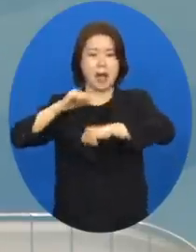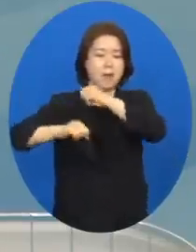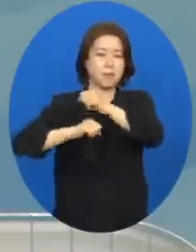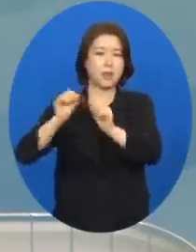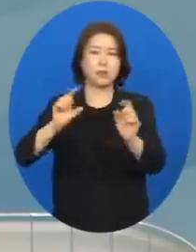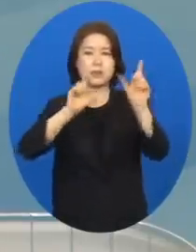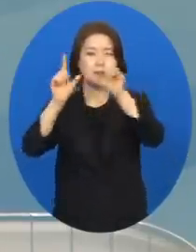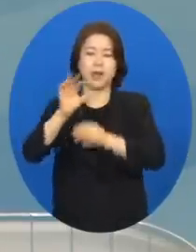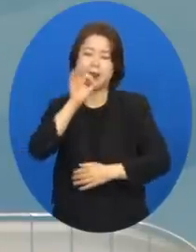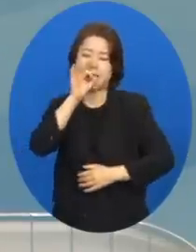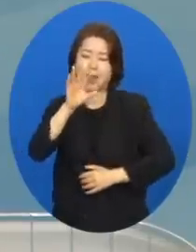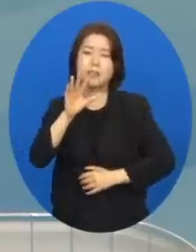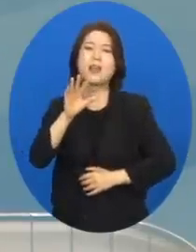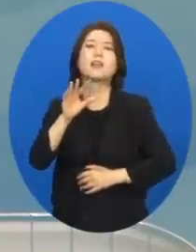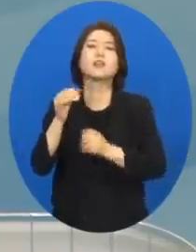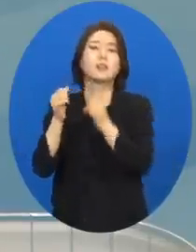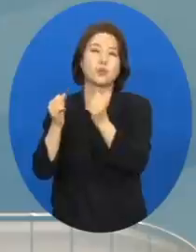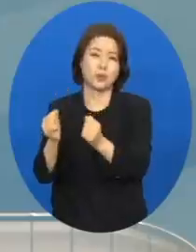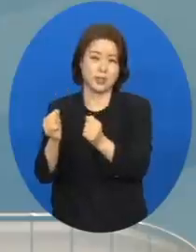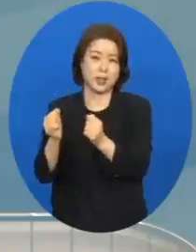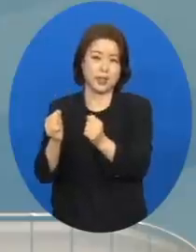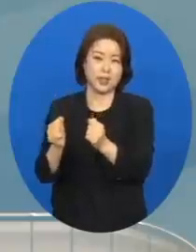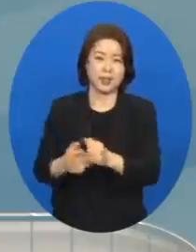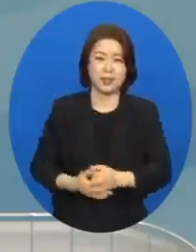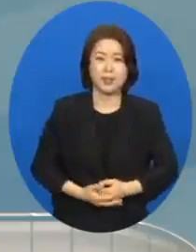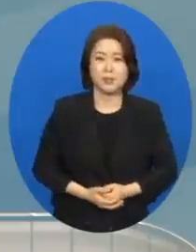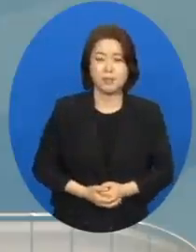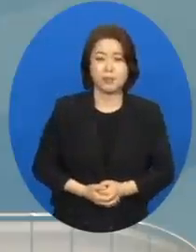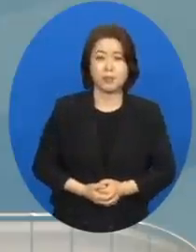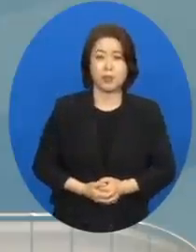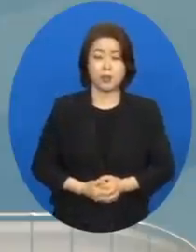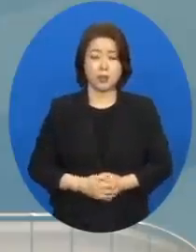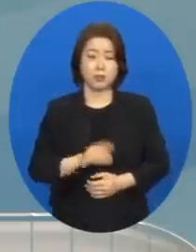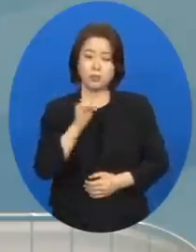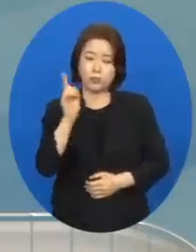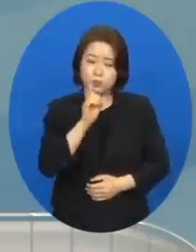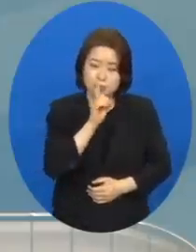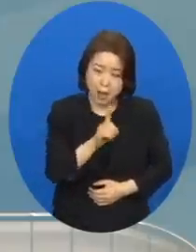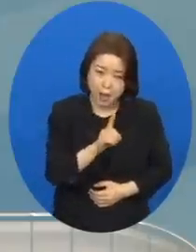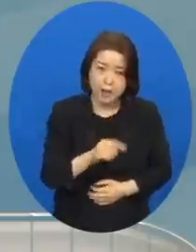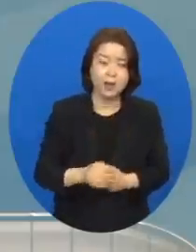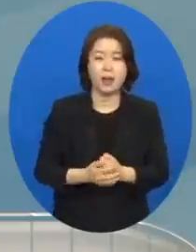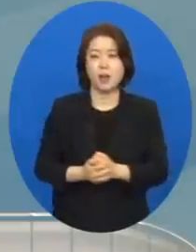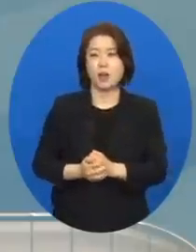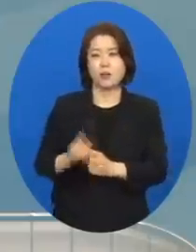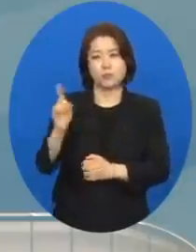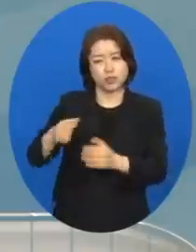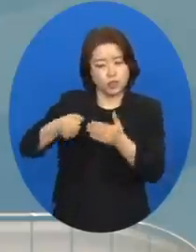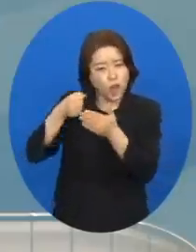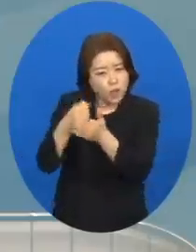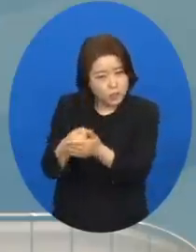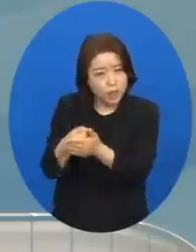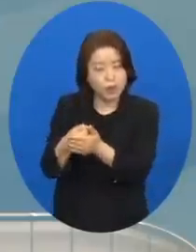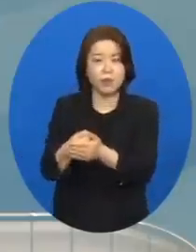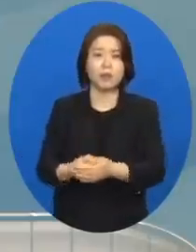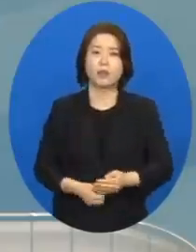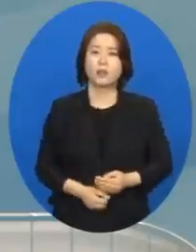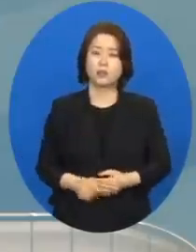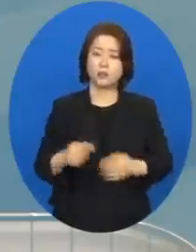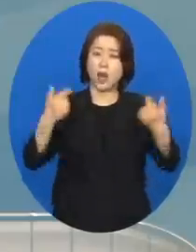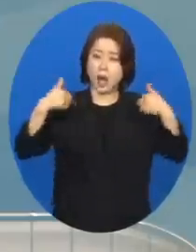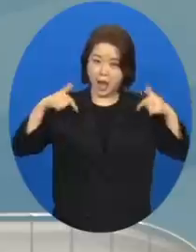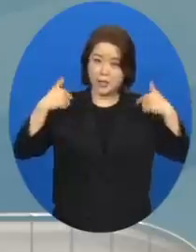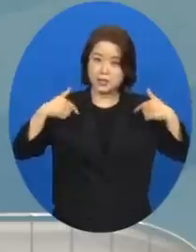없는 존재가 됐다는 뜻입니다. 무슨 말을 하거나 또는 무슨 결정을 하거나